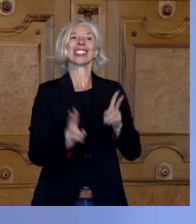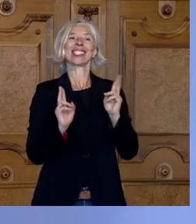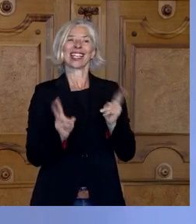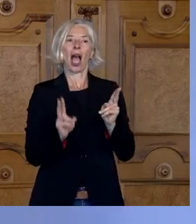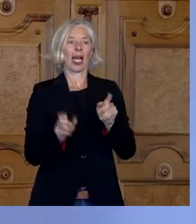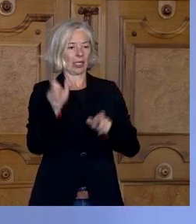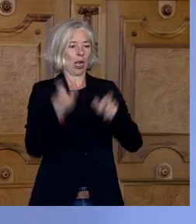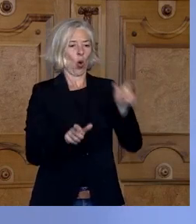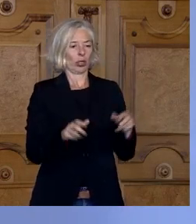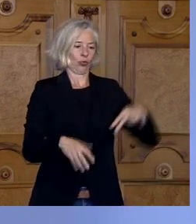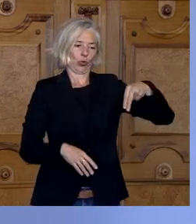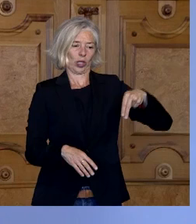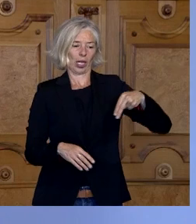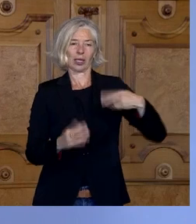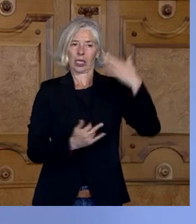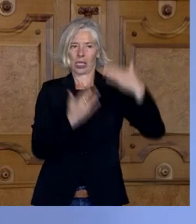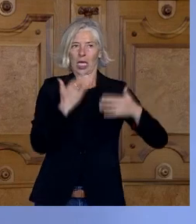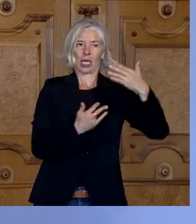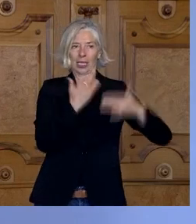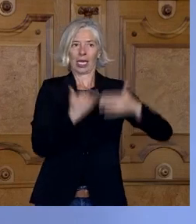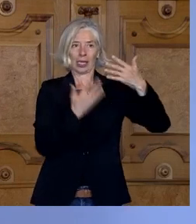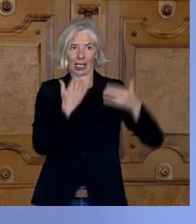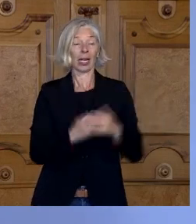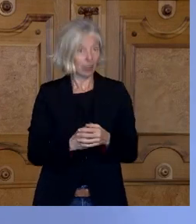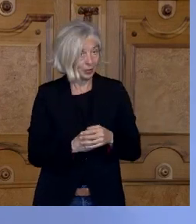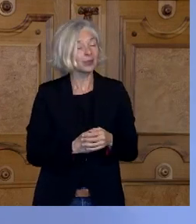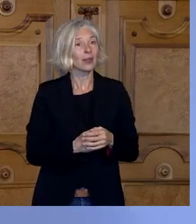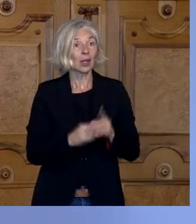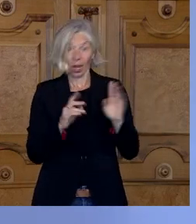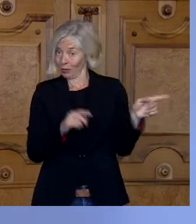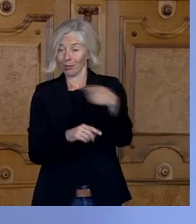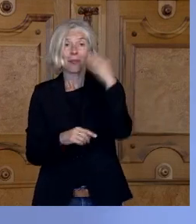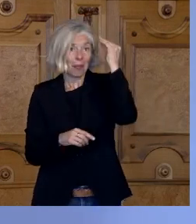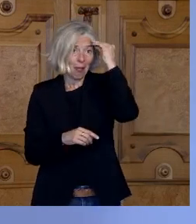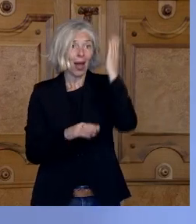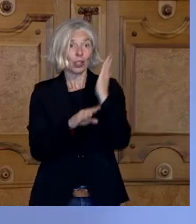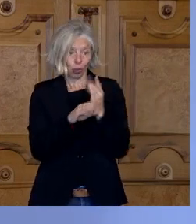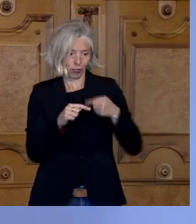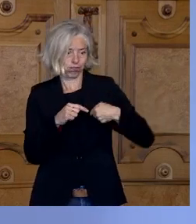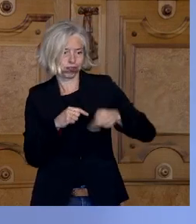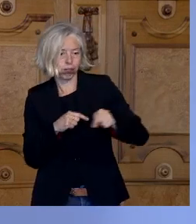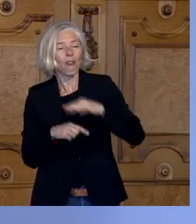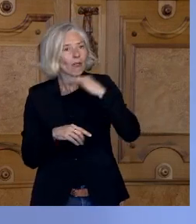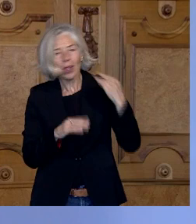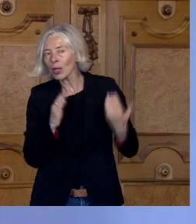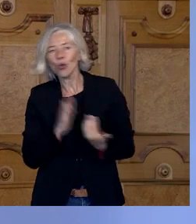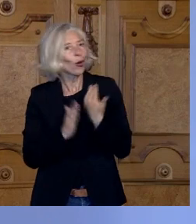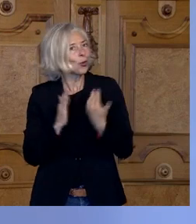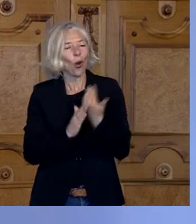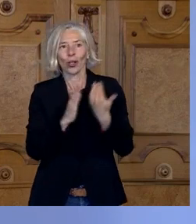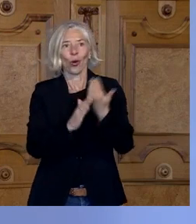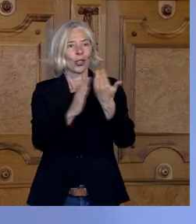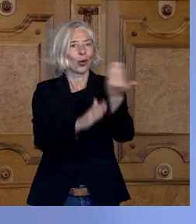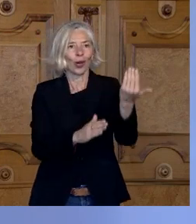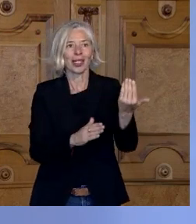ein bisschen steuern. Das ist ziemlich viel, was jetzt in den nächsten Tagen umgesetzt wird. Da möchte ich Sie schon heute alle